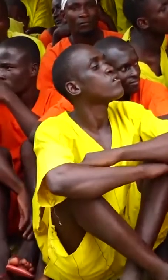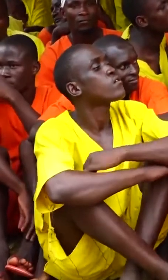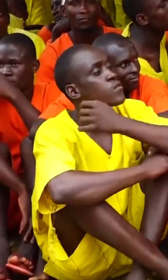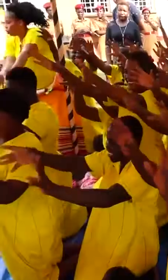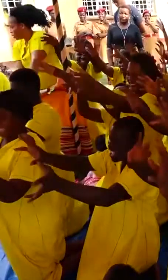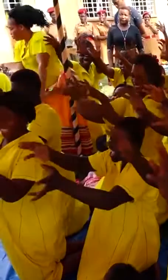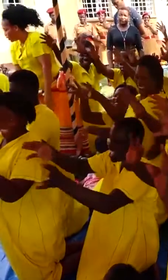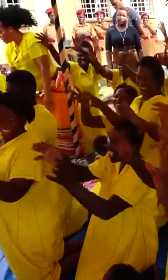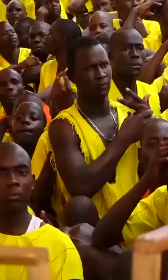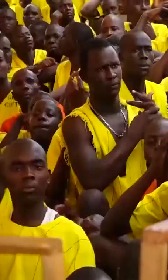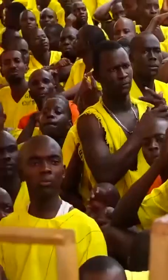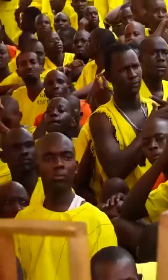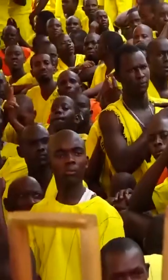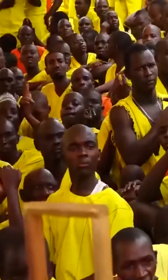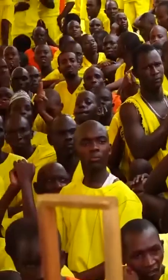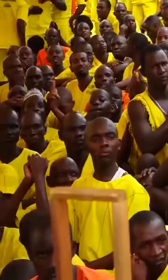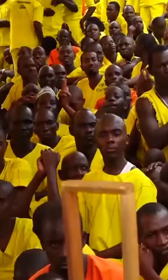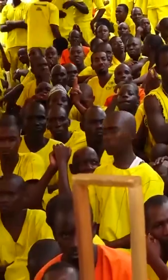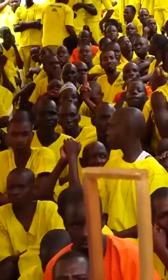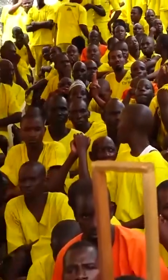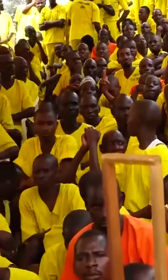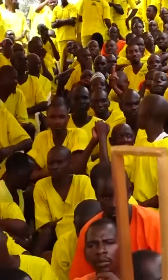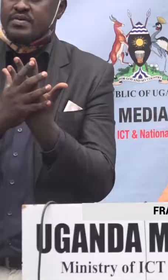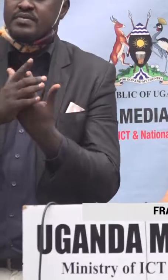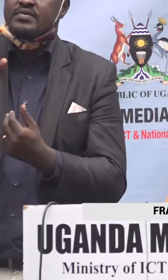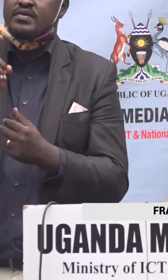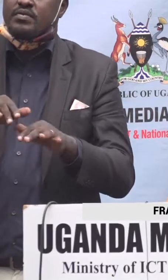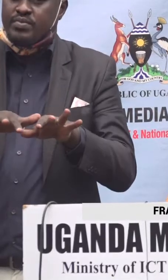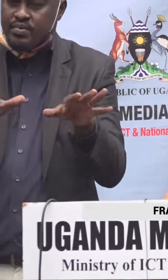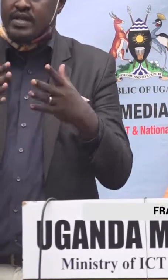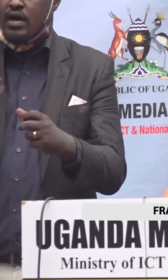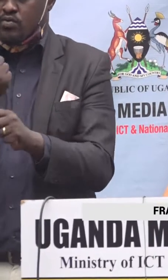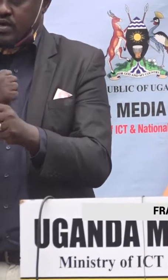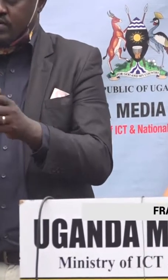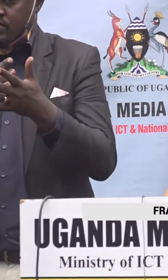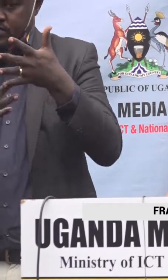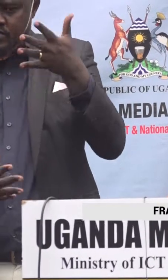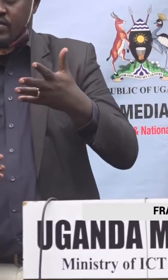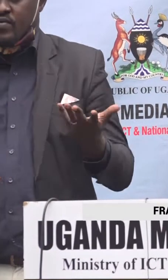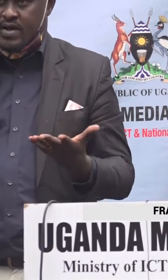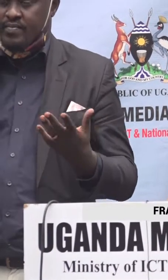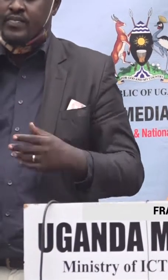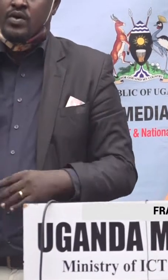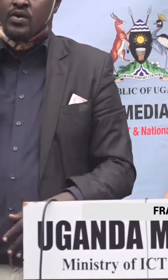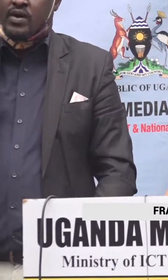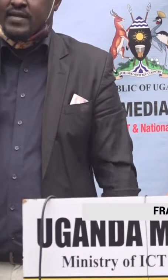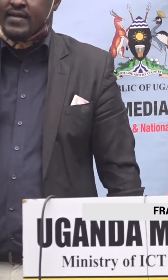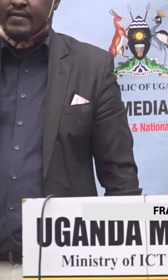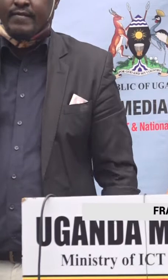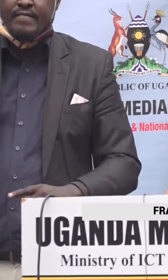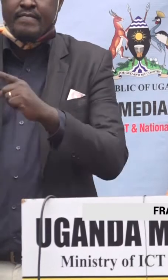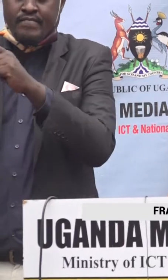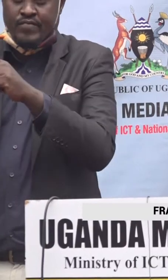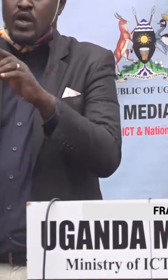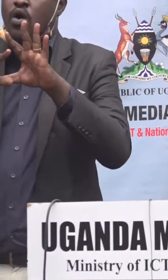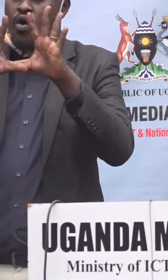checking okuzuula oba waliwo abalwadde abalala mu kkomera ly'ekiyita. Bino bye bikoleddwa. Ekisooka ku